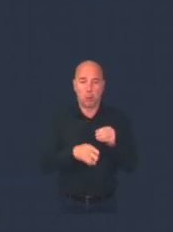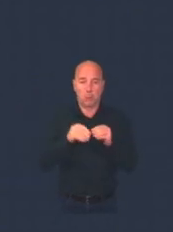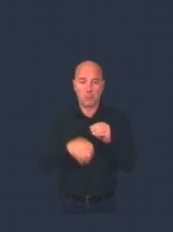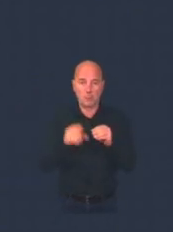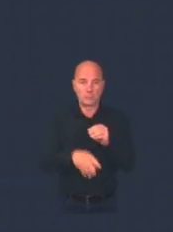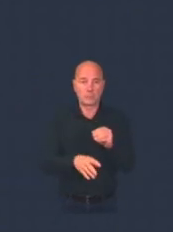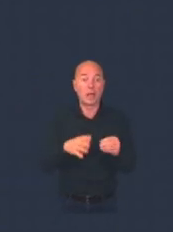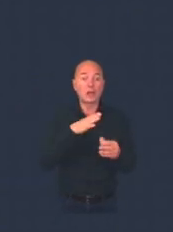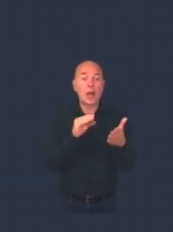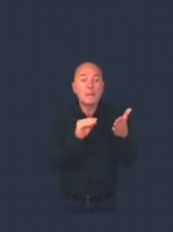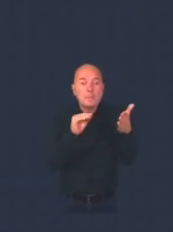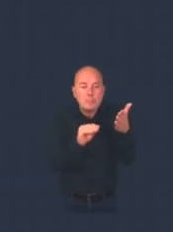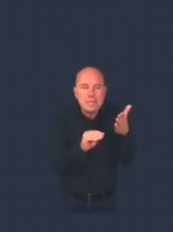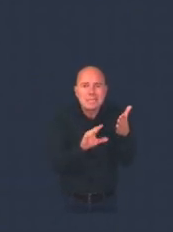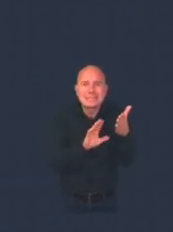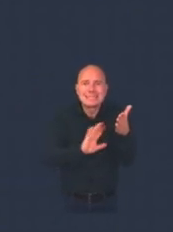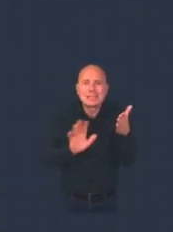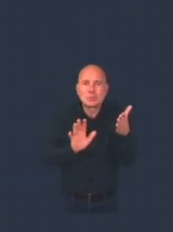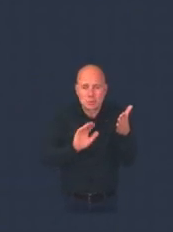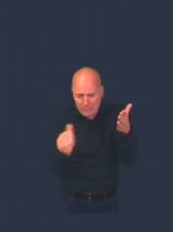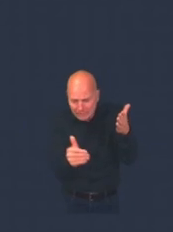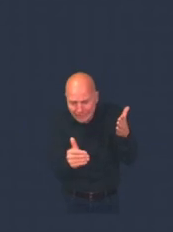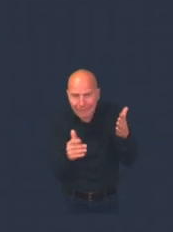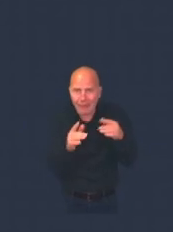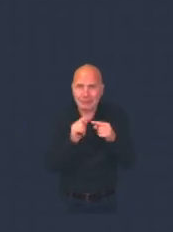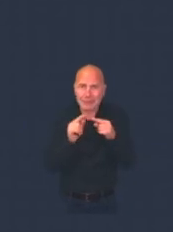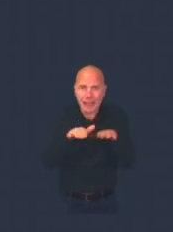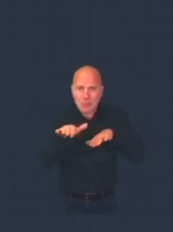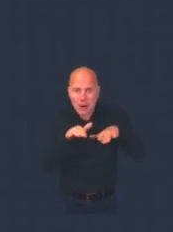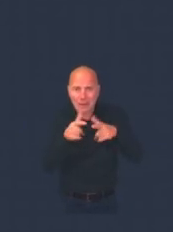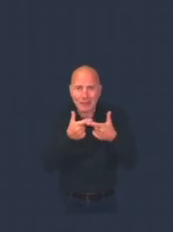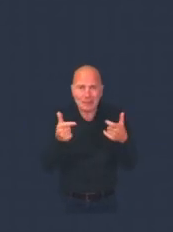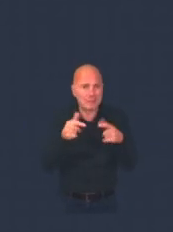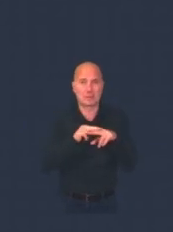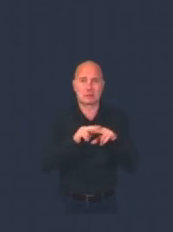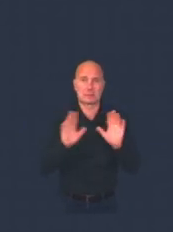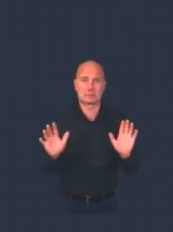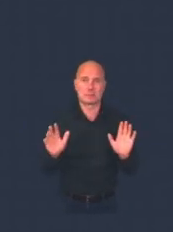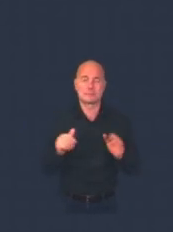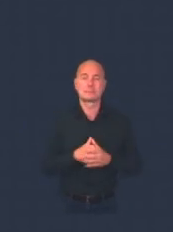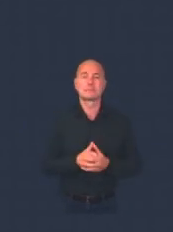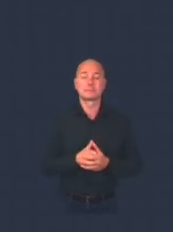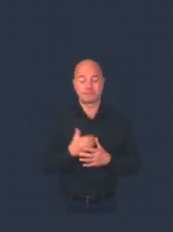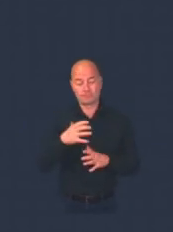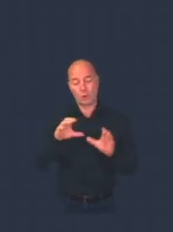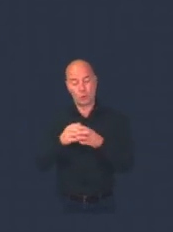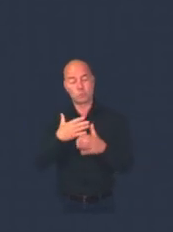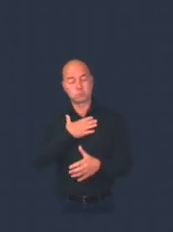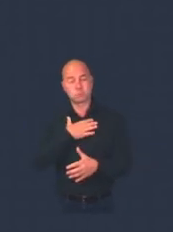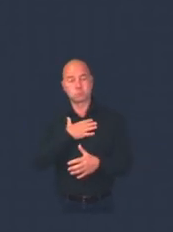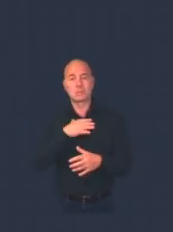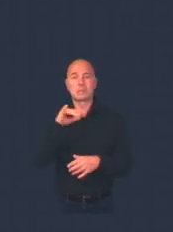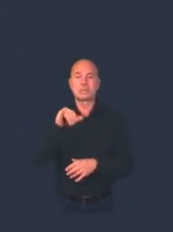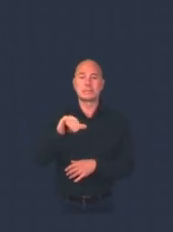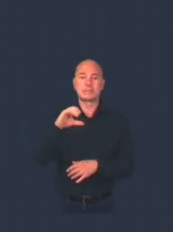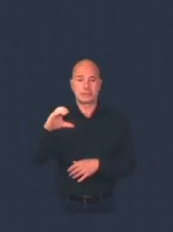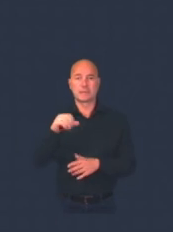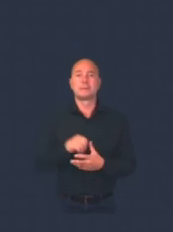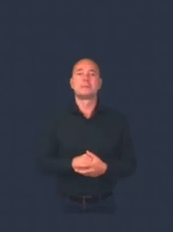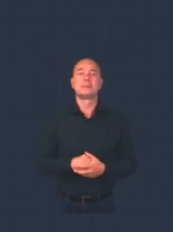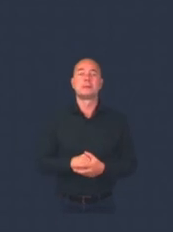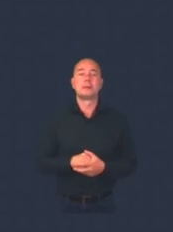juste mentionnées sans donner les moyens objectifs pour les développer. Notre groupe Insoumis et communiste, nous voulons faire